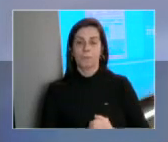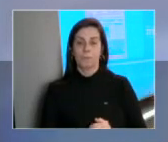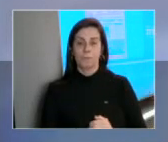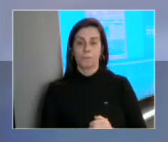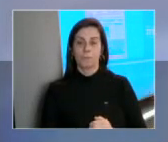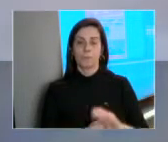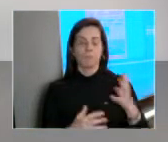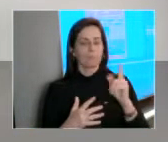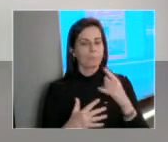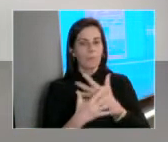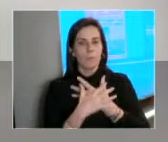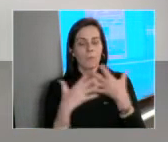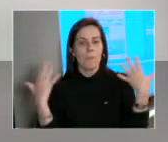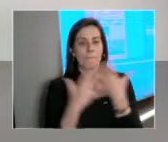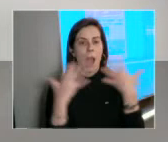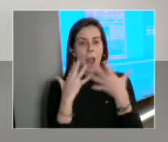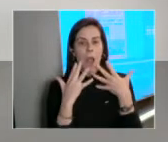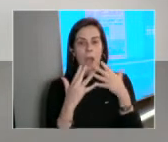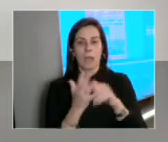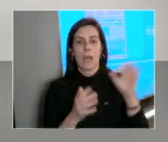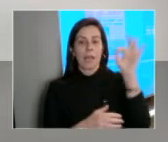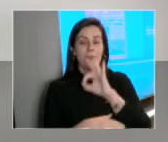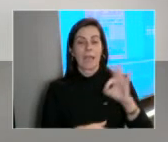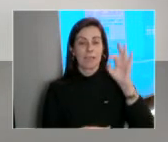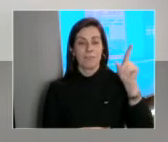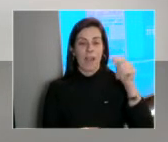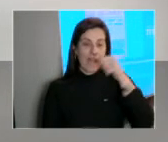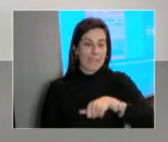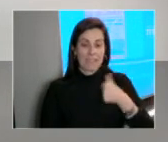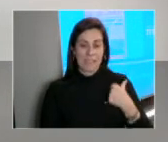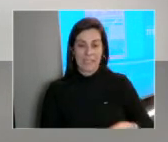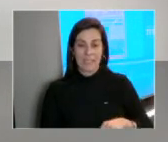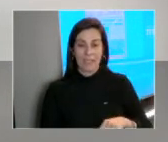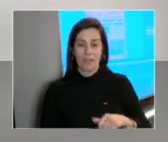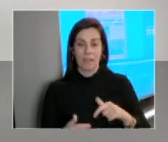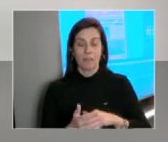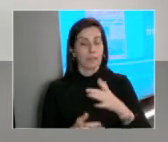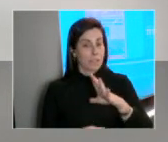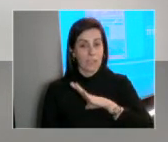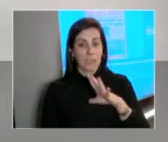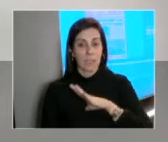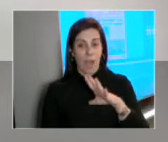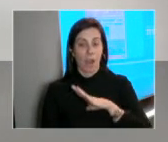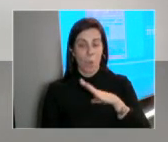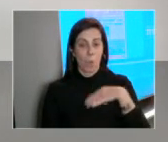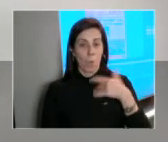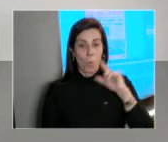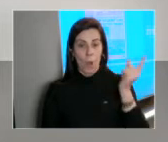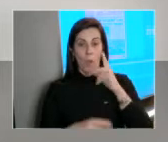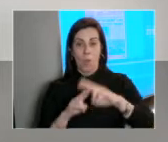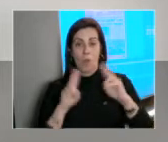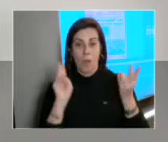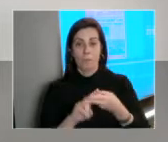בעלת הקורונה, שימו לב איזה שם נתנו לנגיף הנוראי הזה מסין, שמאיים כמעט על ככה על כל העולם